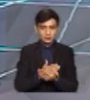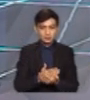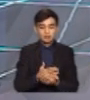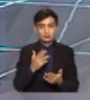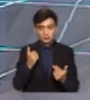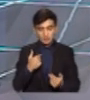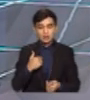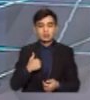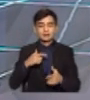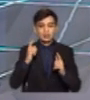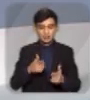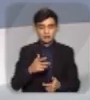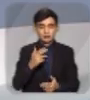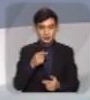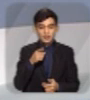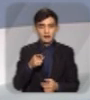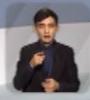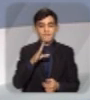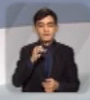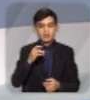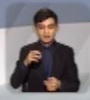эта версия подтверждает